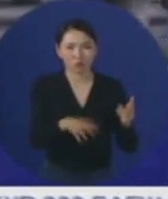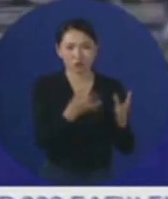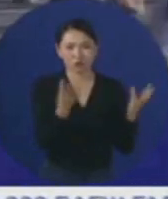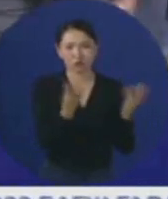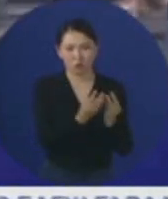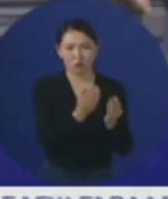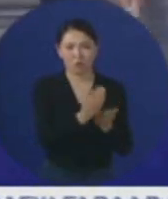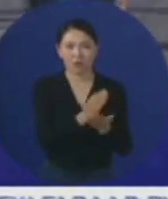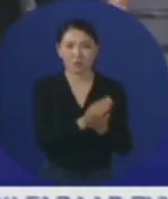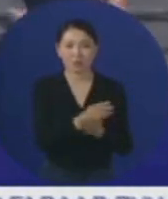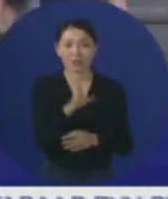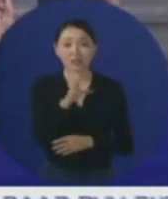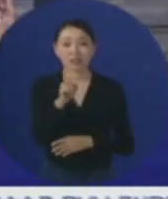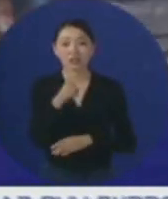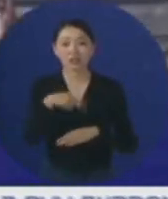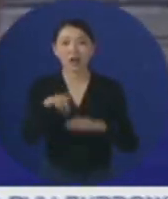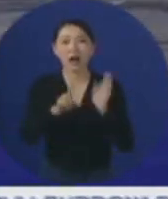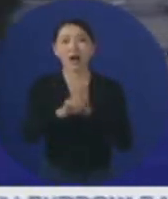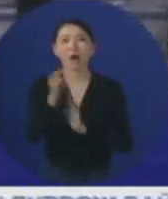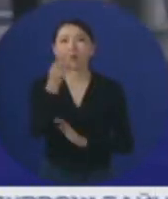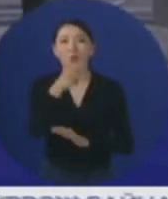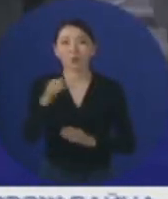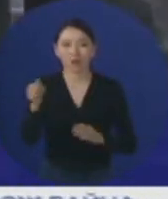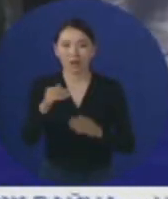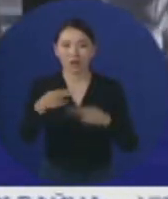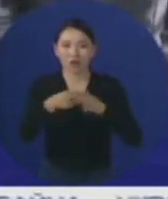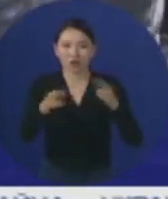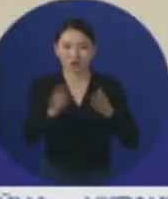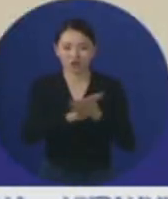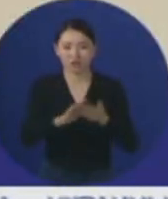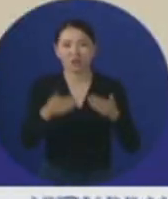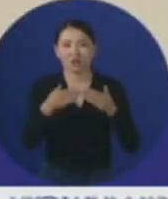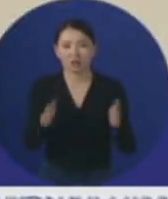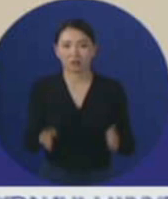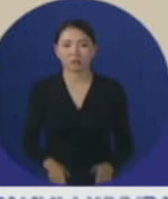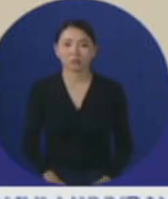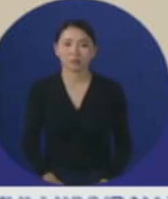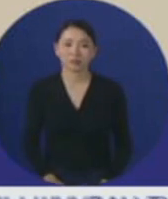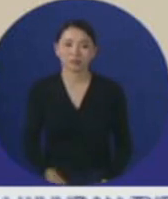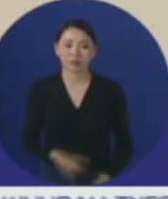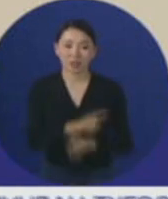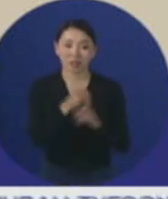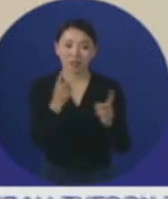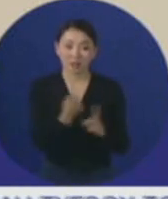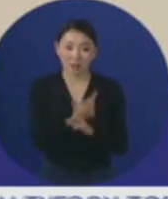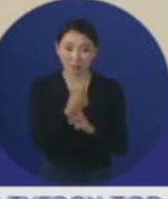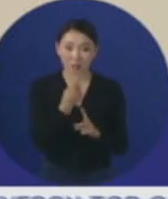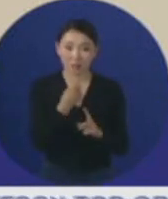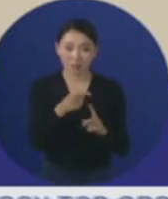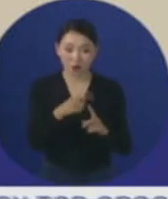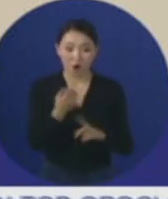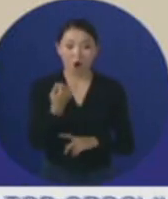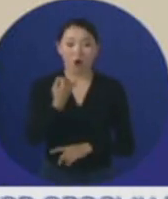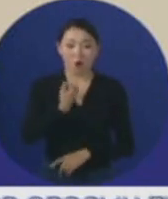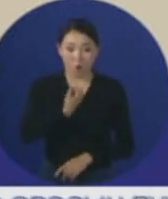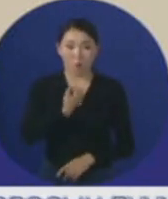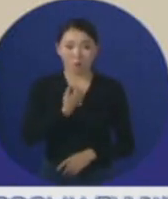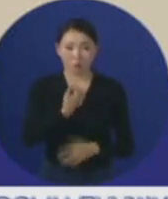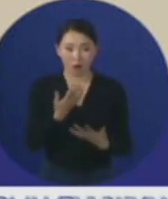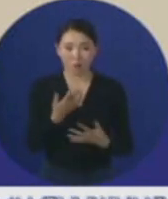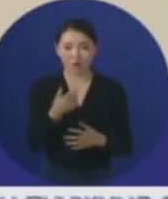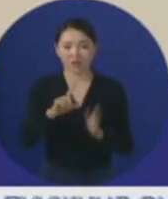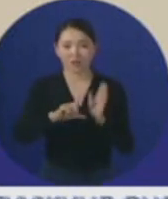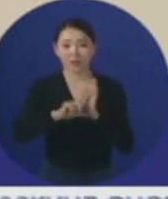хэмжээндээ анхаа сонгон хайрхан дүүрэгт ийм байртай болсон байна. Гэмтэргийн хүүхдүүд манд гэмтэргийн хохирогч болон